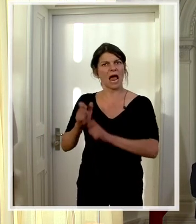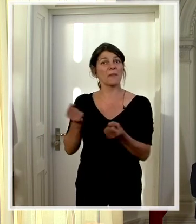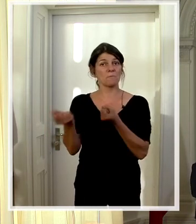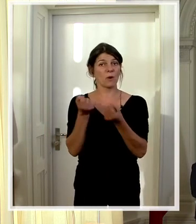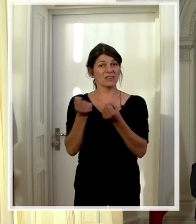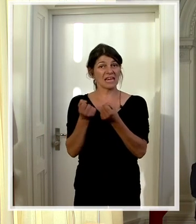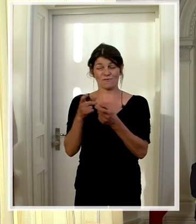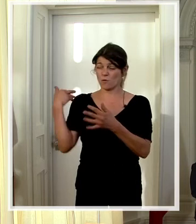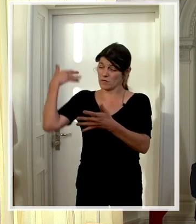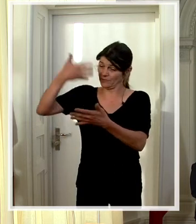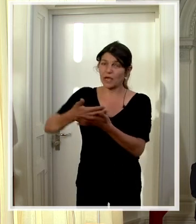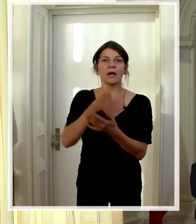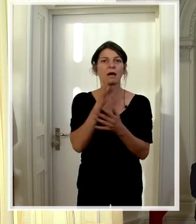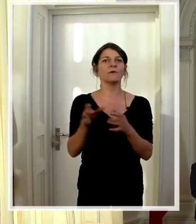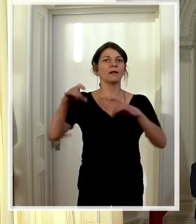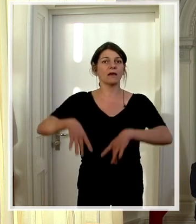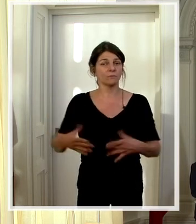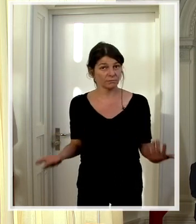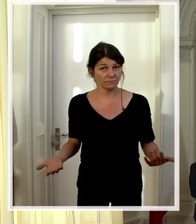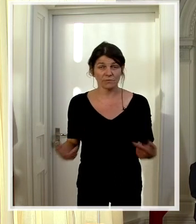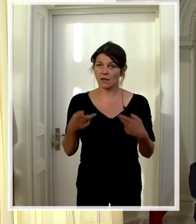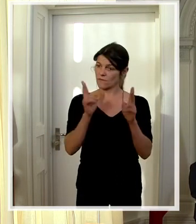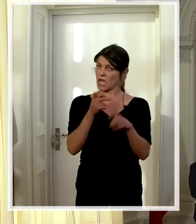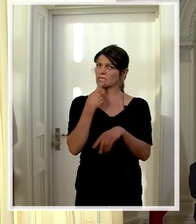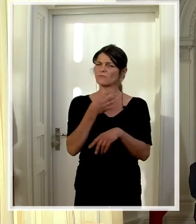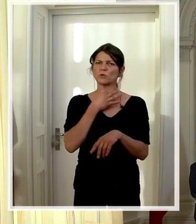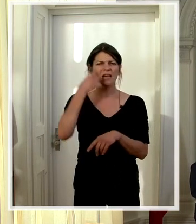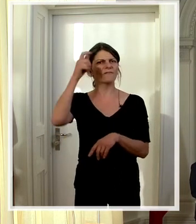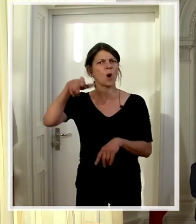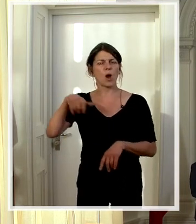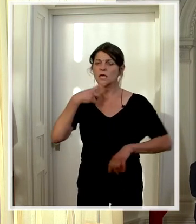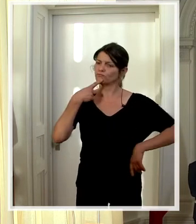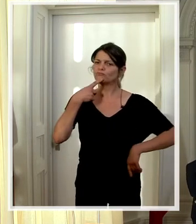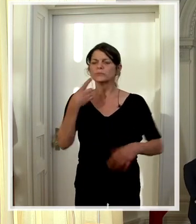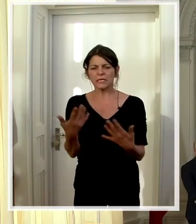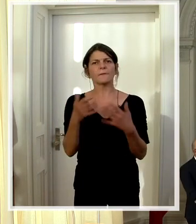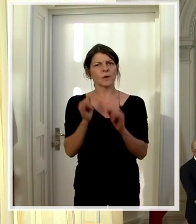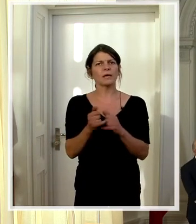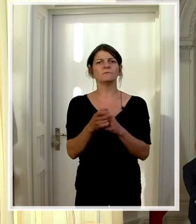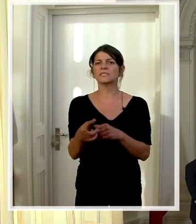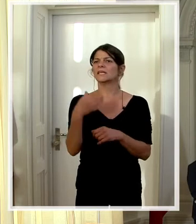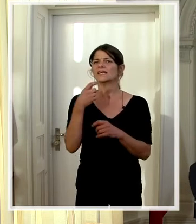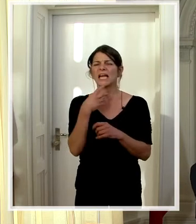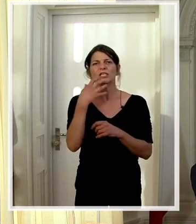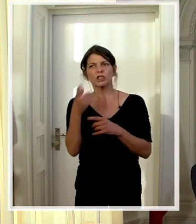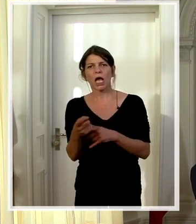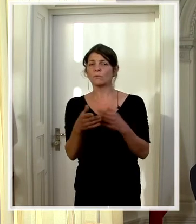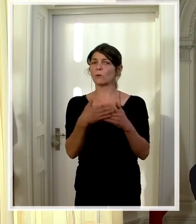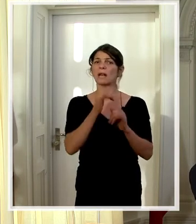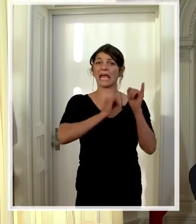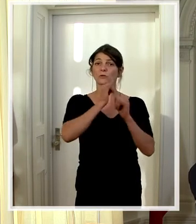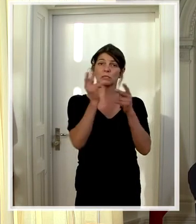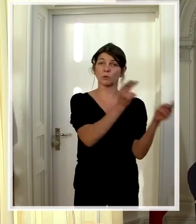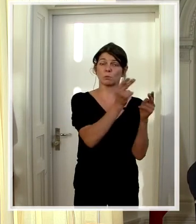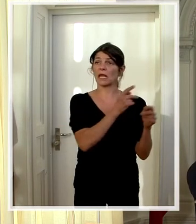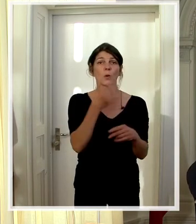wird. Dass man dann wirklich sieht vom Stimmvolk, wenn man was ehrlich ist, Schaden in die Industrie zu bringen, hat man nicht durchgebracht, weil